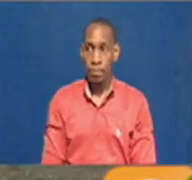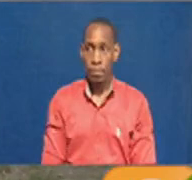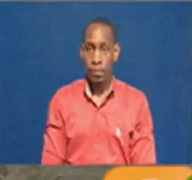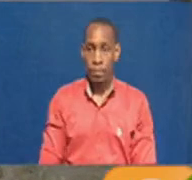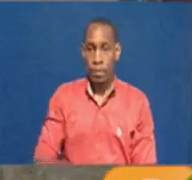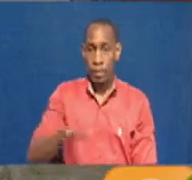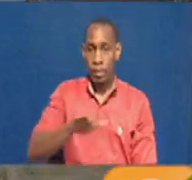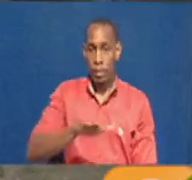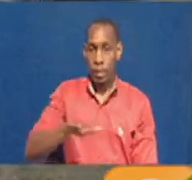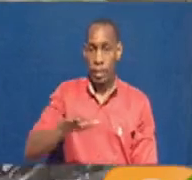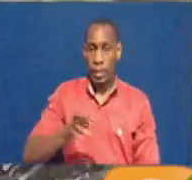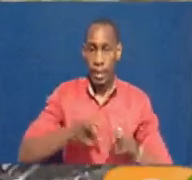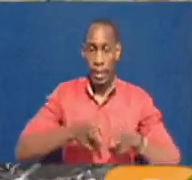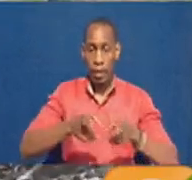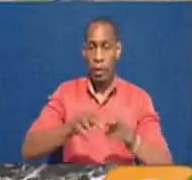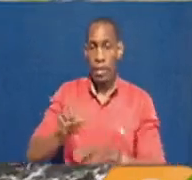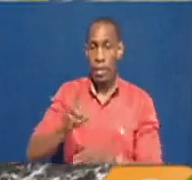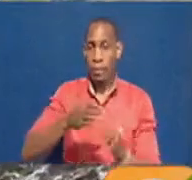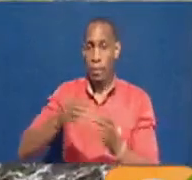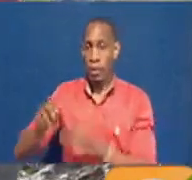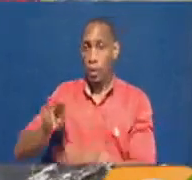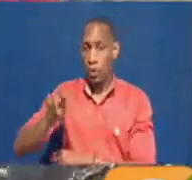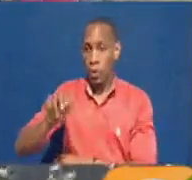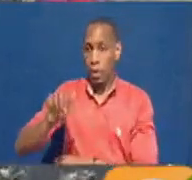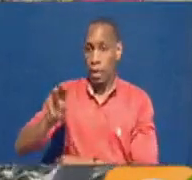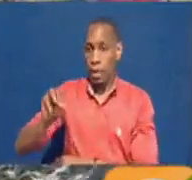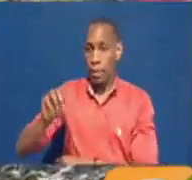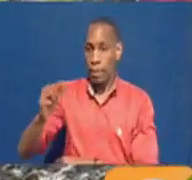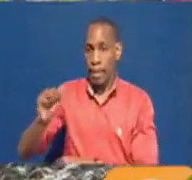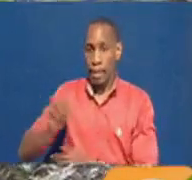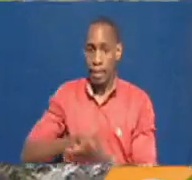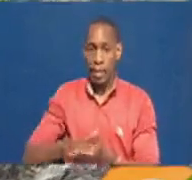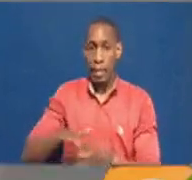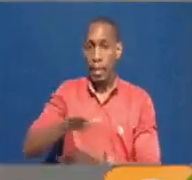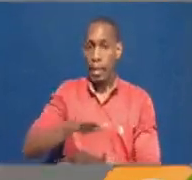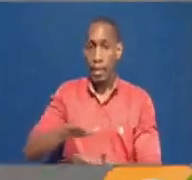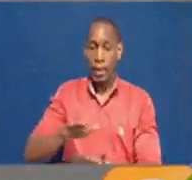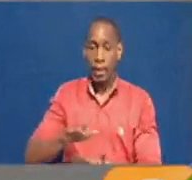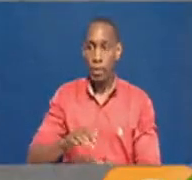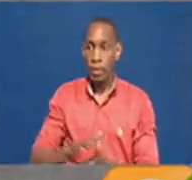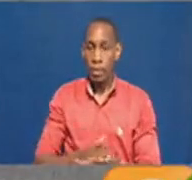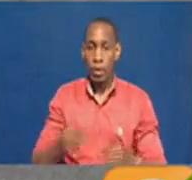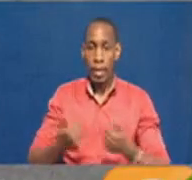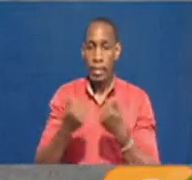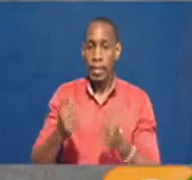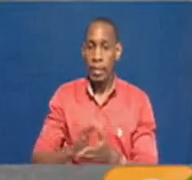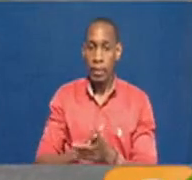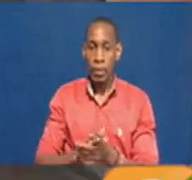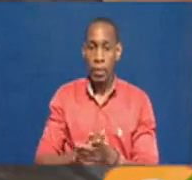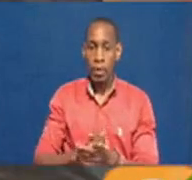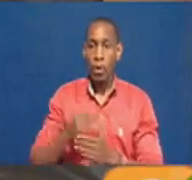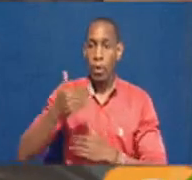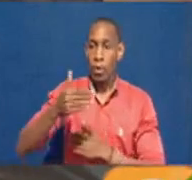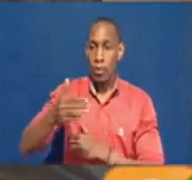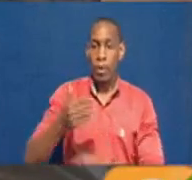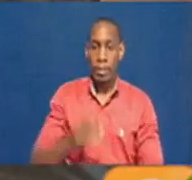Eneo la Yugos katika barabara ya Nairobi kuelekea Namanga imetajwa kama eneo linaloshuhudia ajali mara kwa mara.